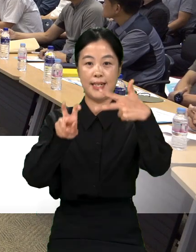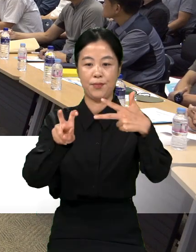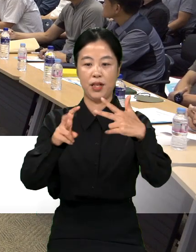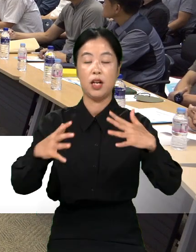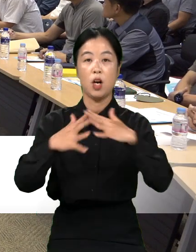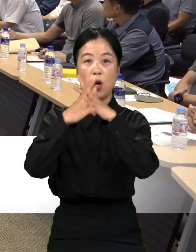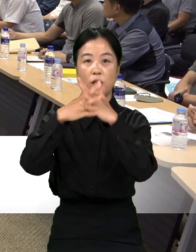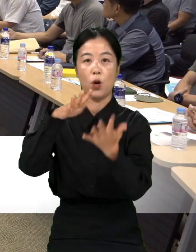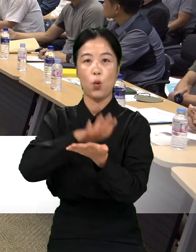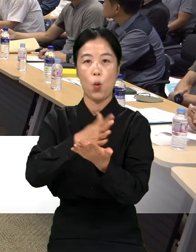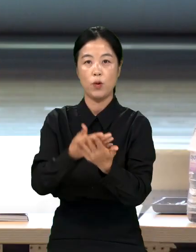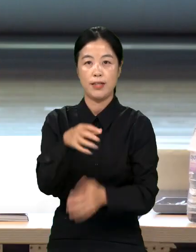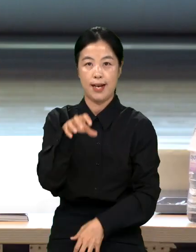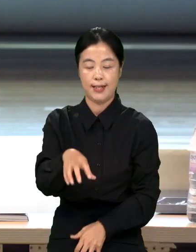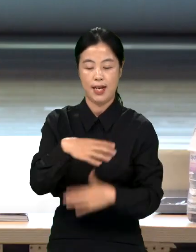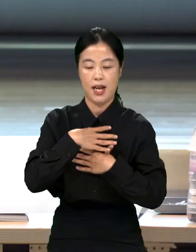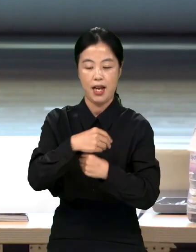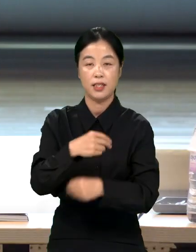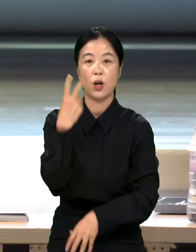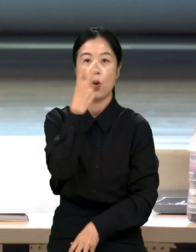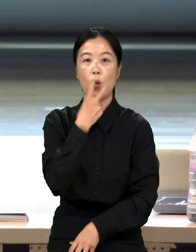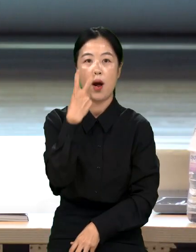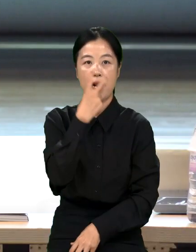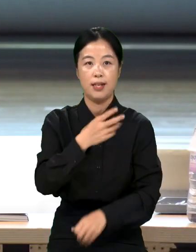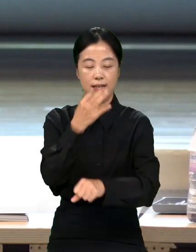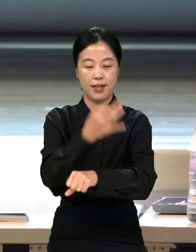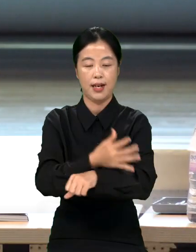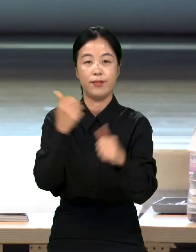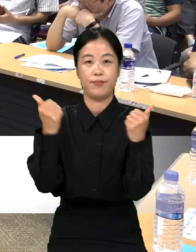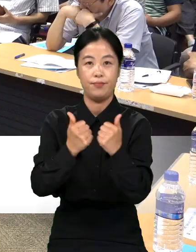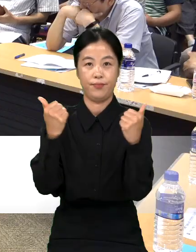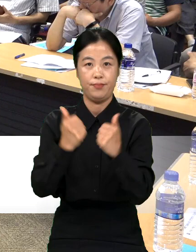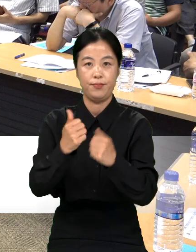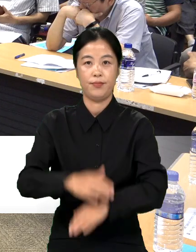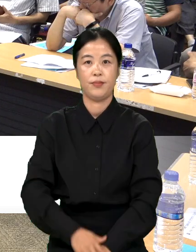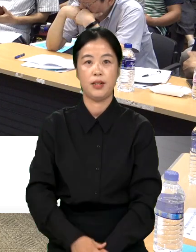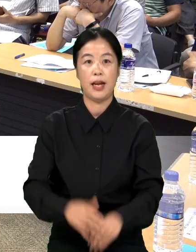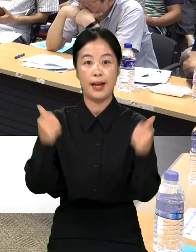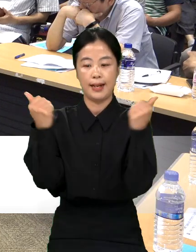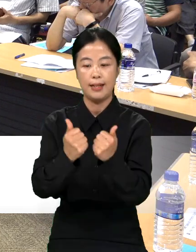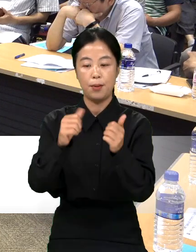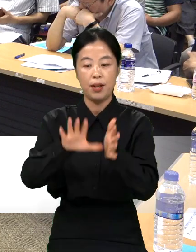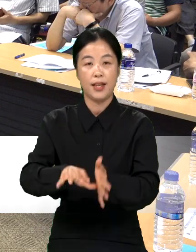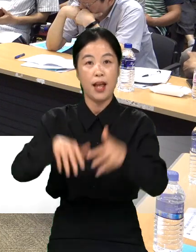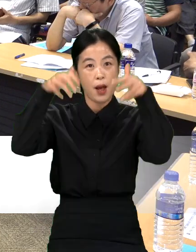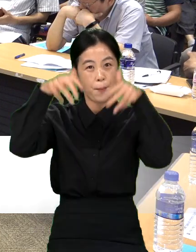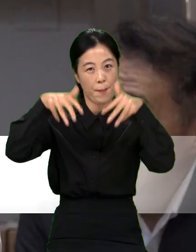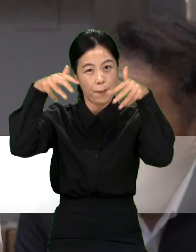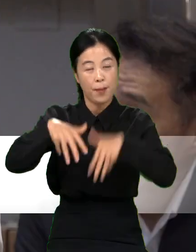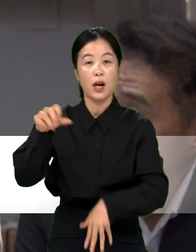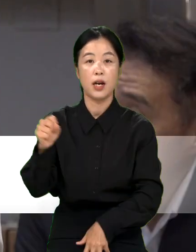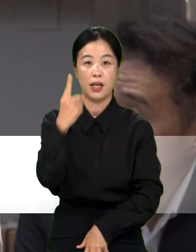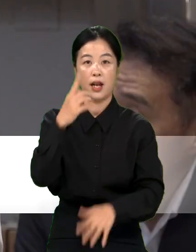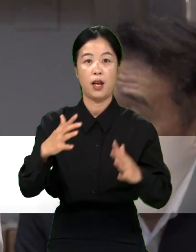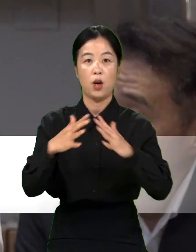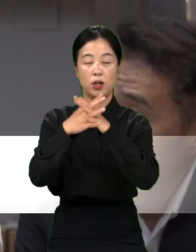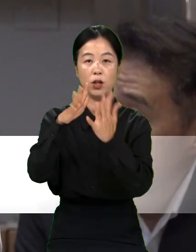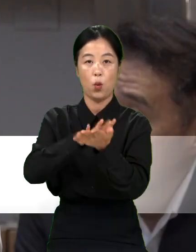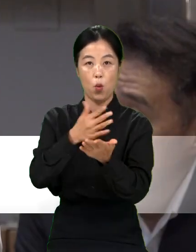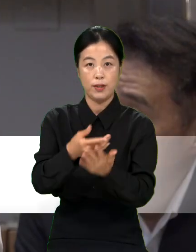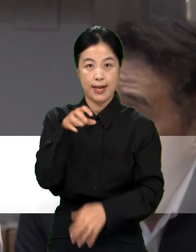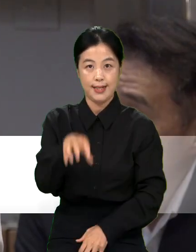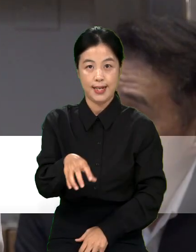21일 포항시는 건설공사장 안전관리 간담회를 열었습니다 이날 간담회는 극한 호호로 인한